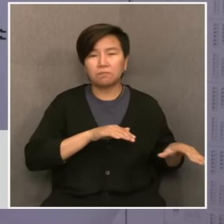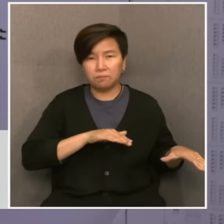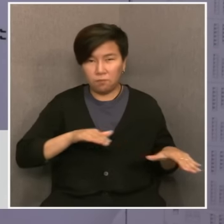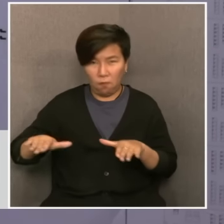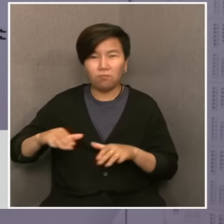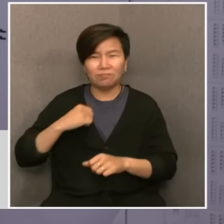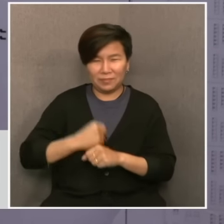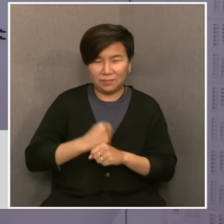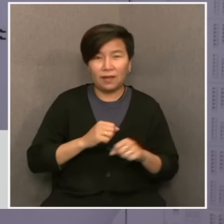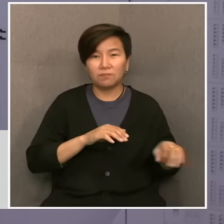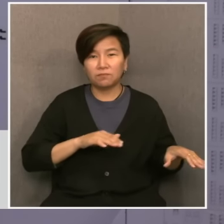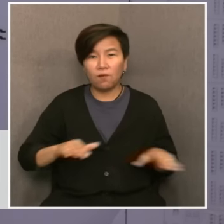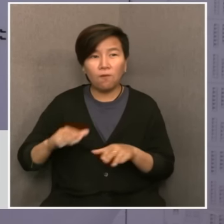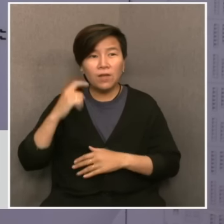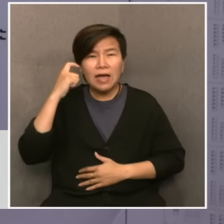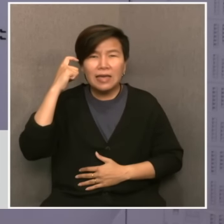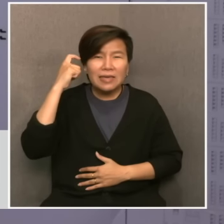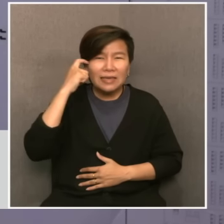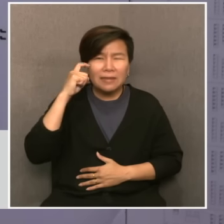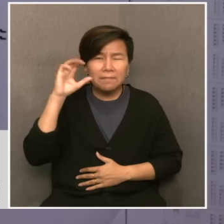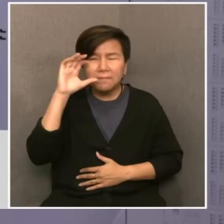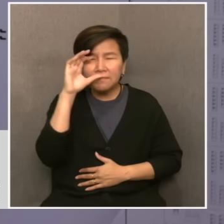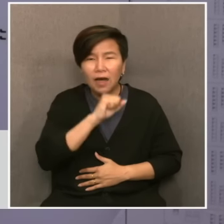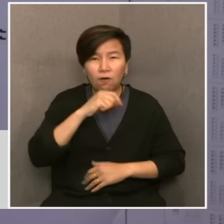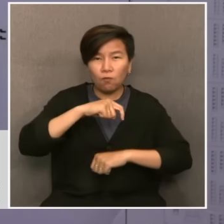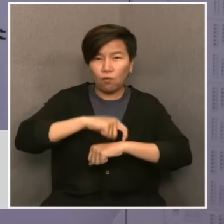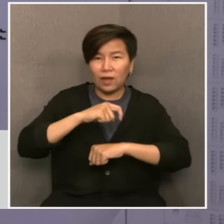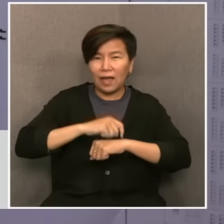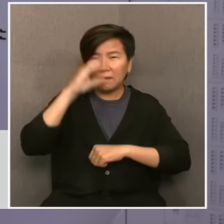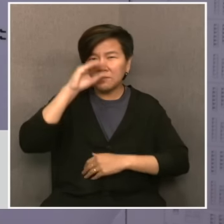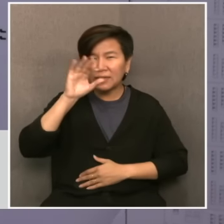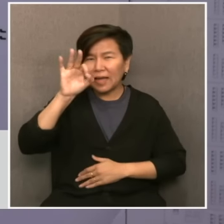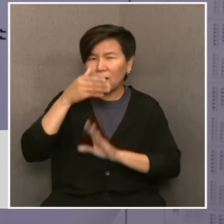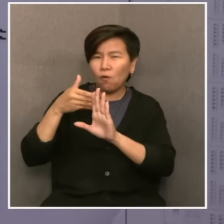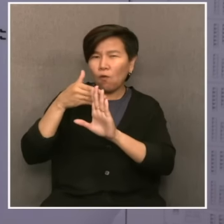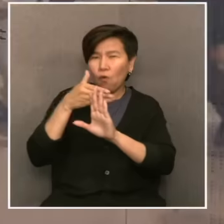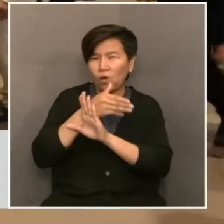การคาดการณ์นะคะอาจจะรู้ผลอย่างไม่เป็นทางการก่อนเวลา 21 นาฬิกาค่ะ